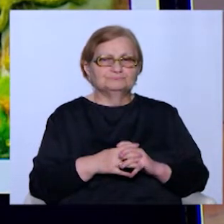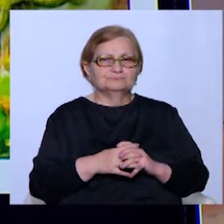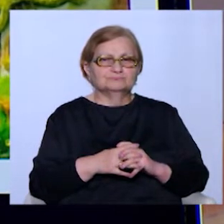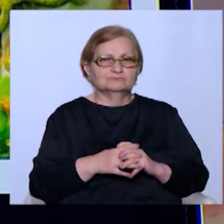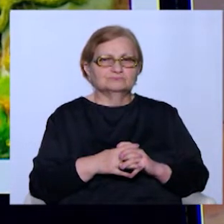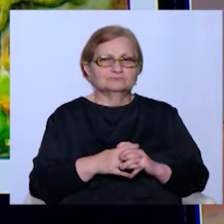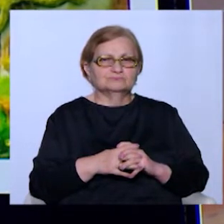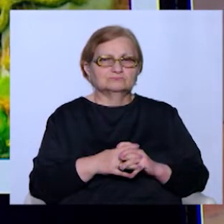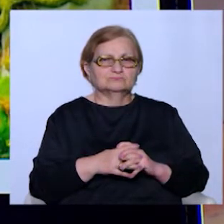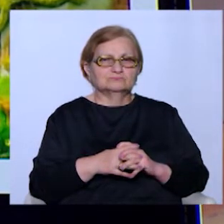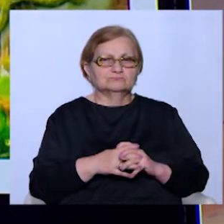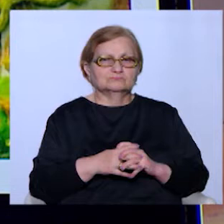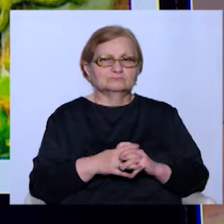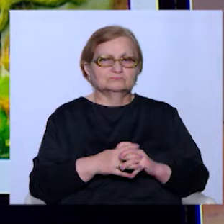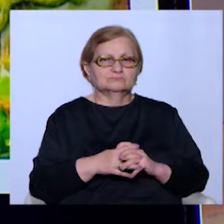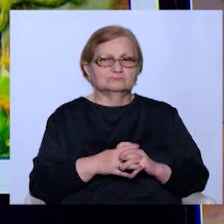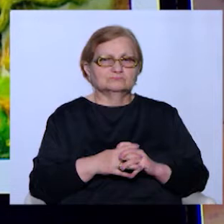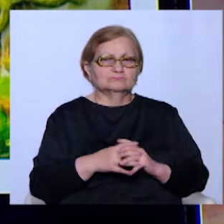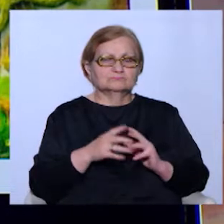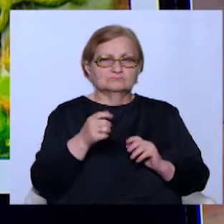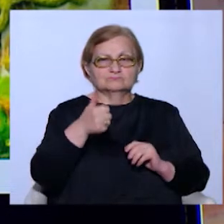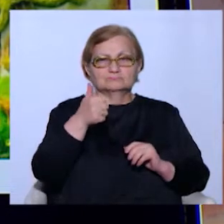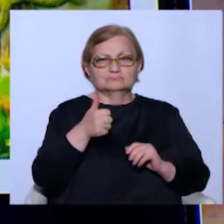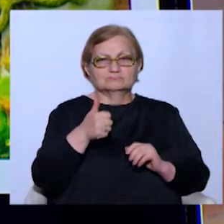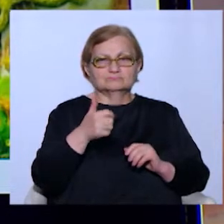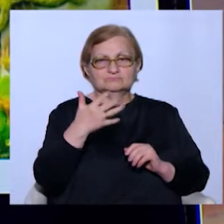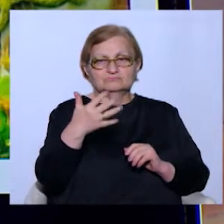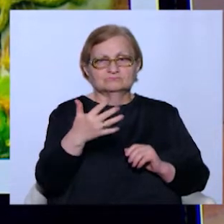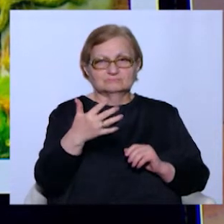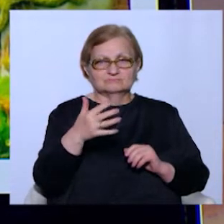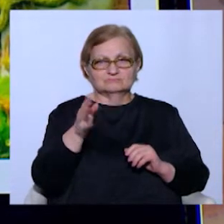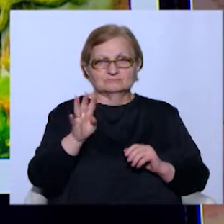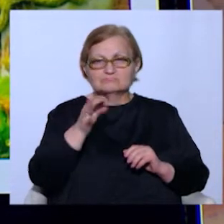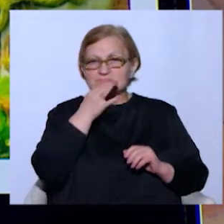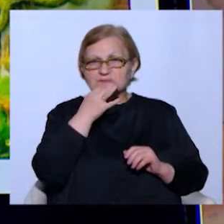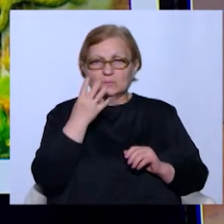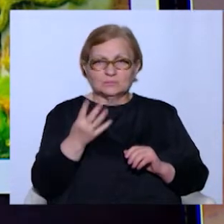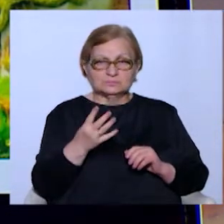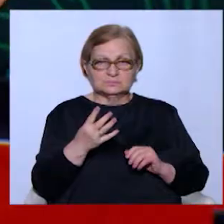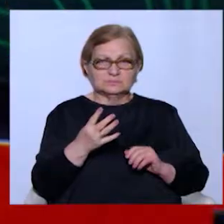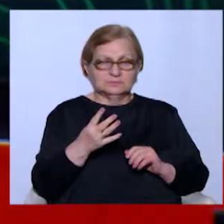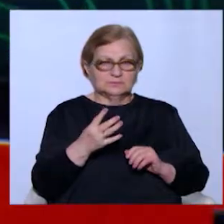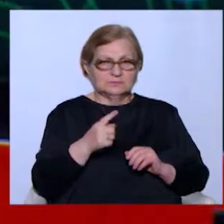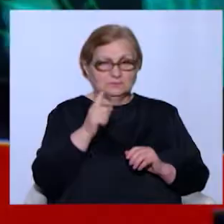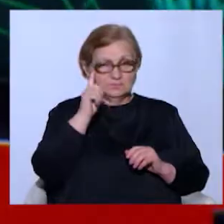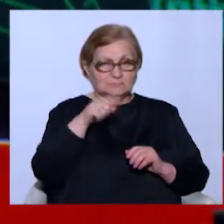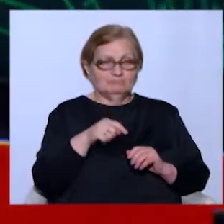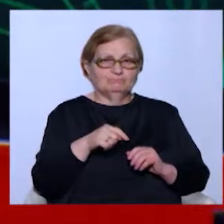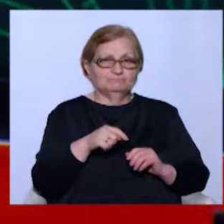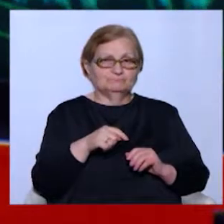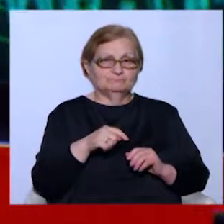9. 15-ს გამოვაკლოთ 9, ჯერ ვაკლებთ 5-ს, მერე 4-ს. ხო ასეა, ერთეული